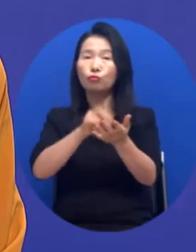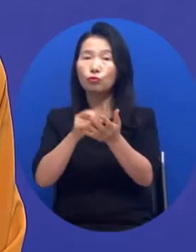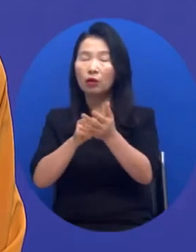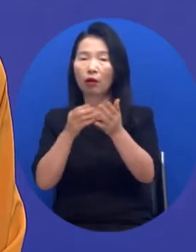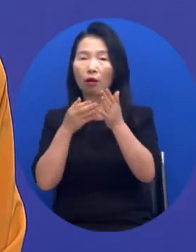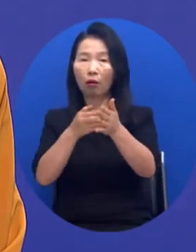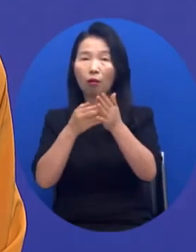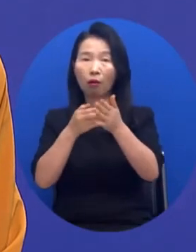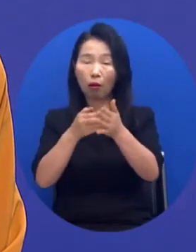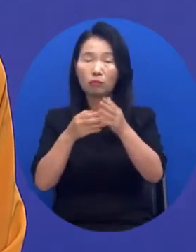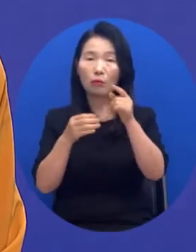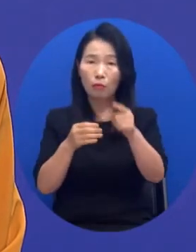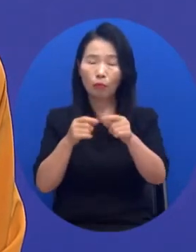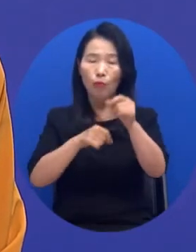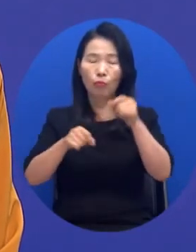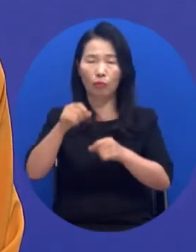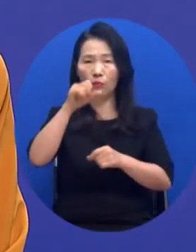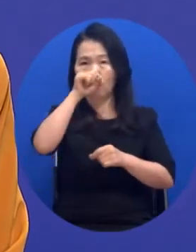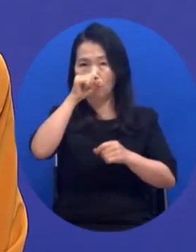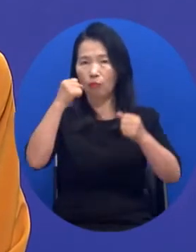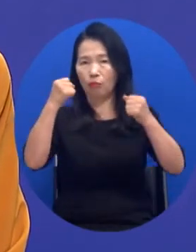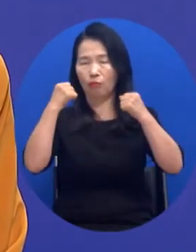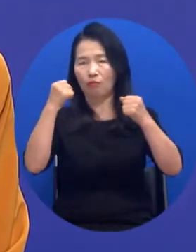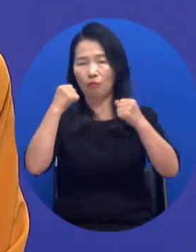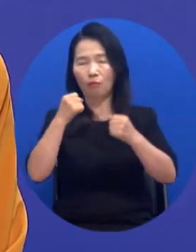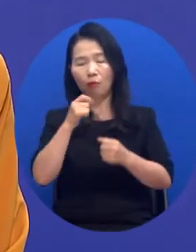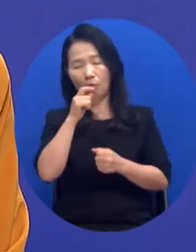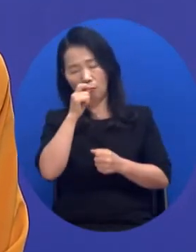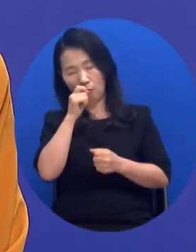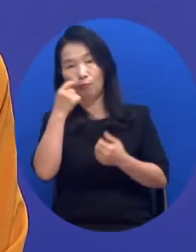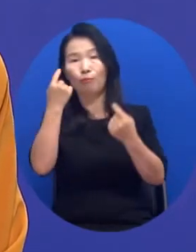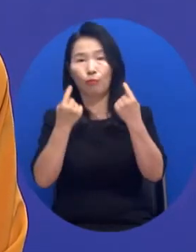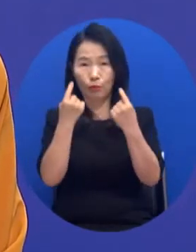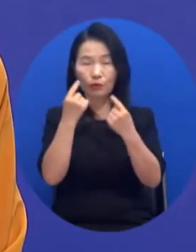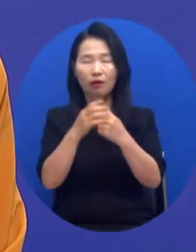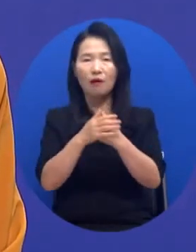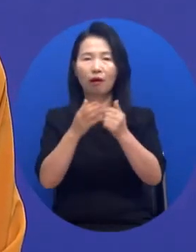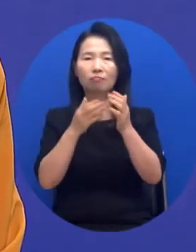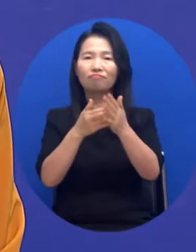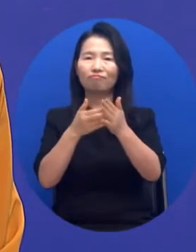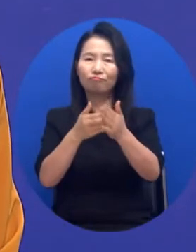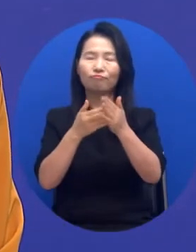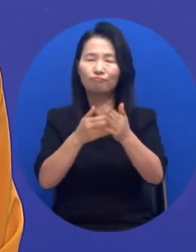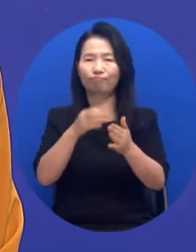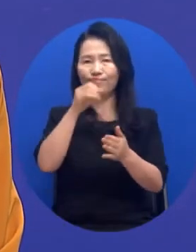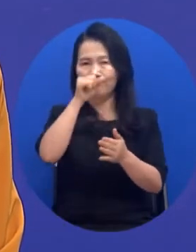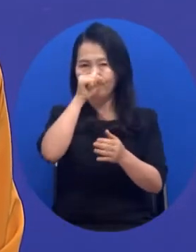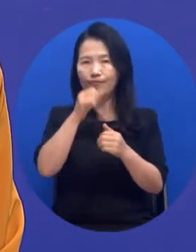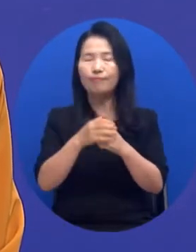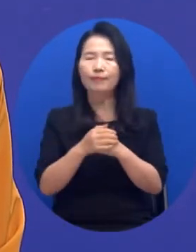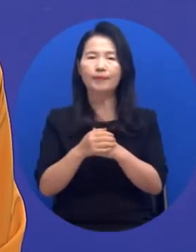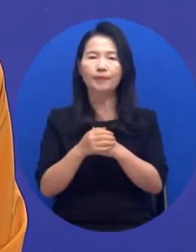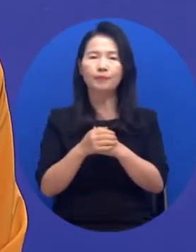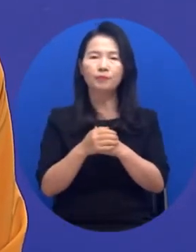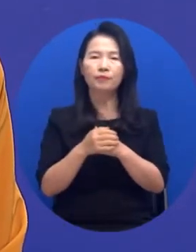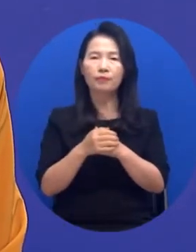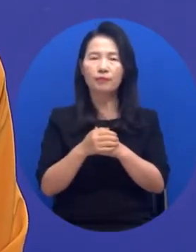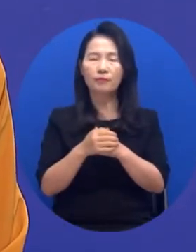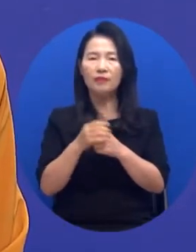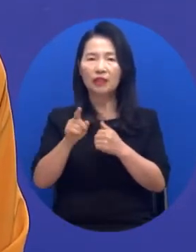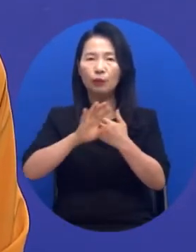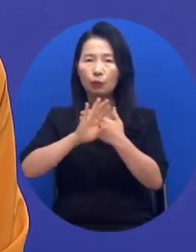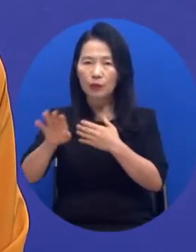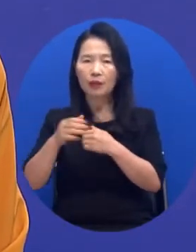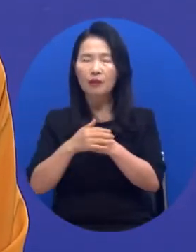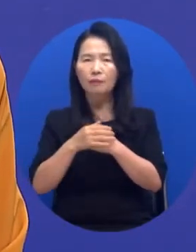건강한 공동체 이기 때문에 이런 문제가 여러 문제 제기가 나오는 것이 아닌가 이런 생각이 좀 드는데요 어 이 밖에도